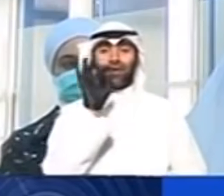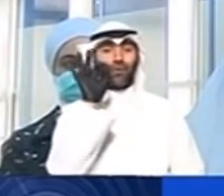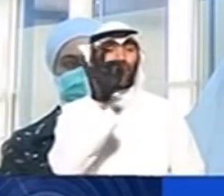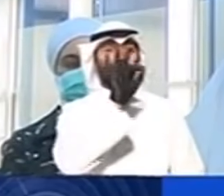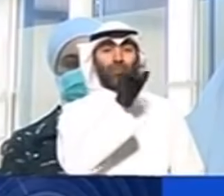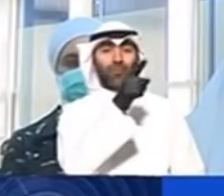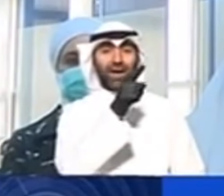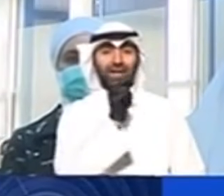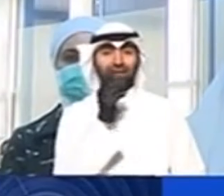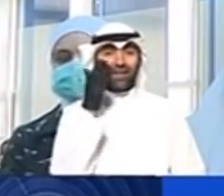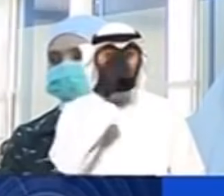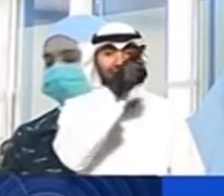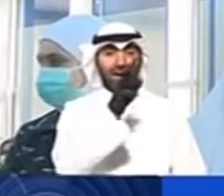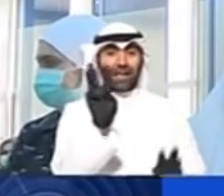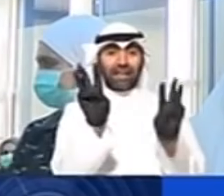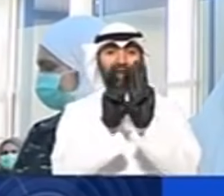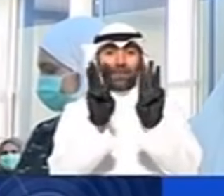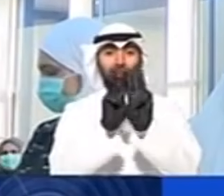لبرنامج تطبيق شلونك،